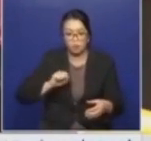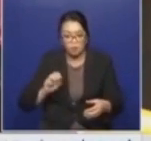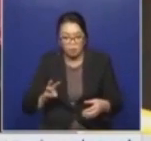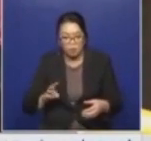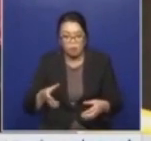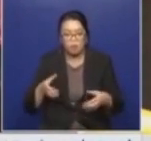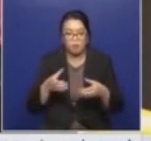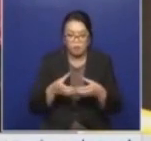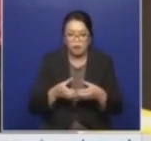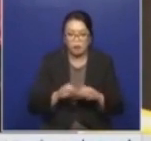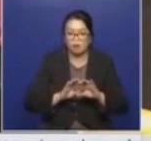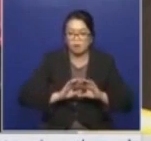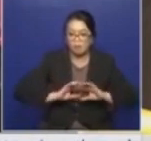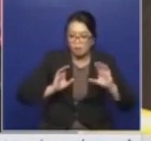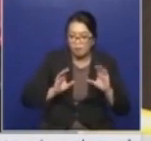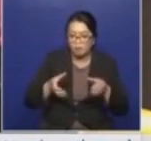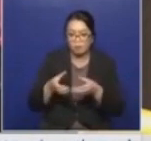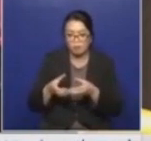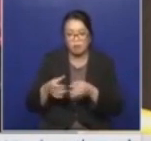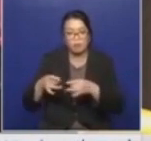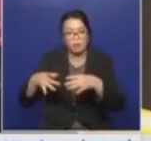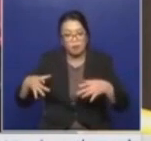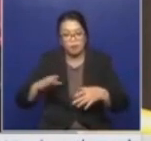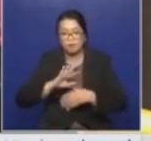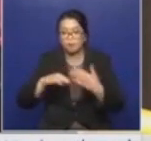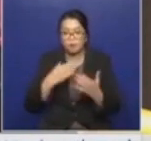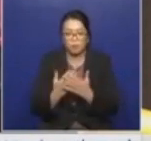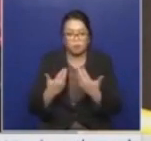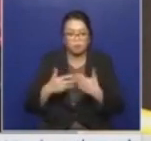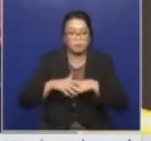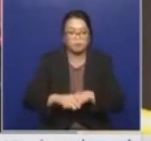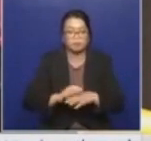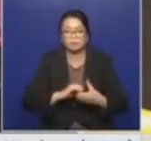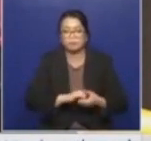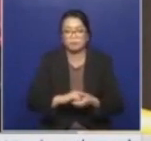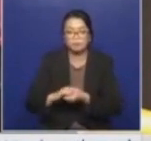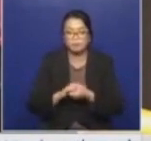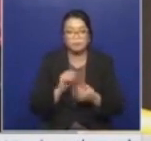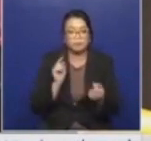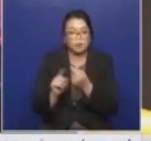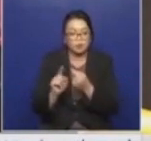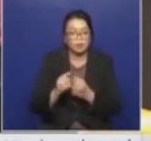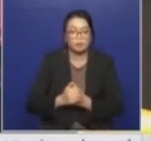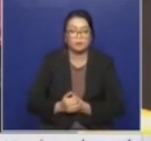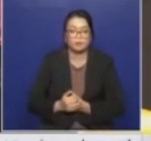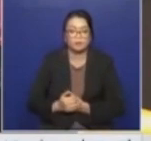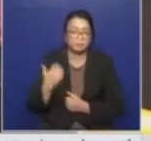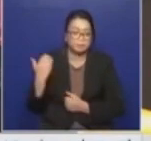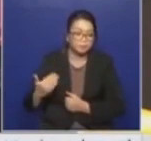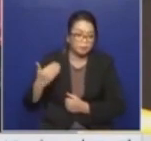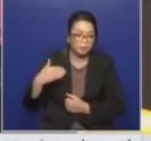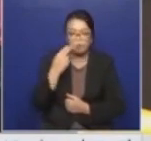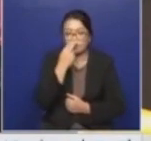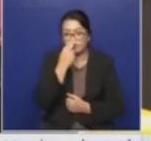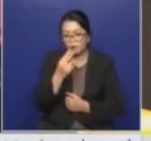มใจกันของบรรดาสมาชิกสภาผู้แทนราษฎรของเราในสภาแห่งนี้นะครับท่านประธานครับต